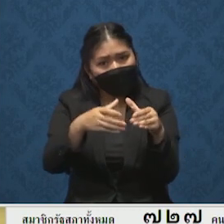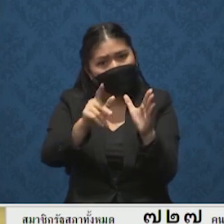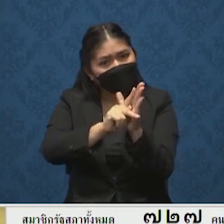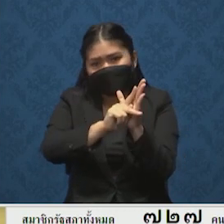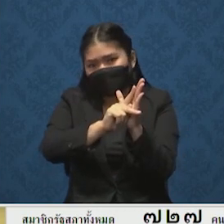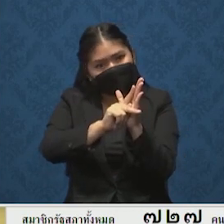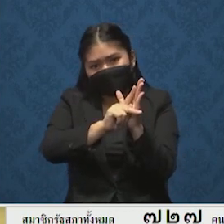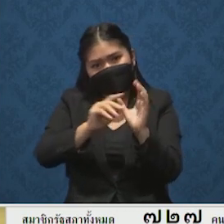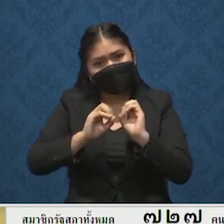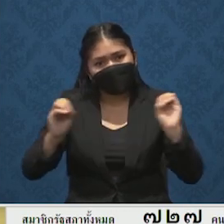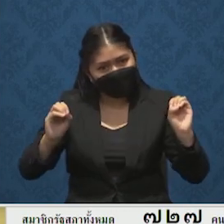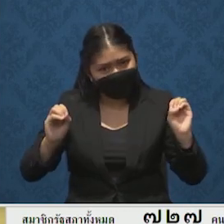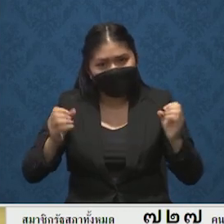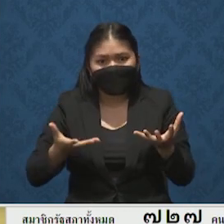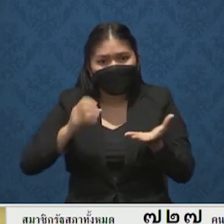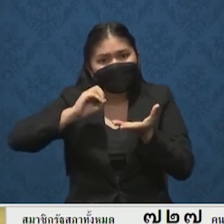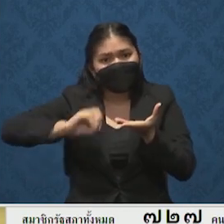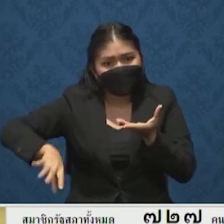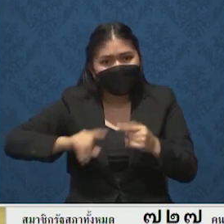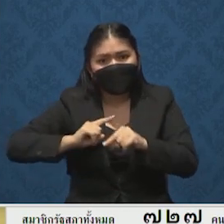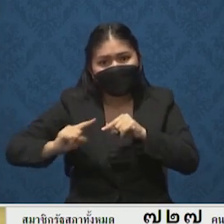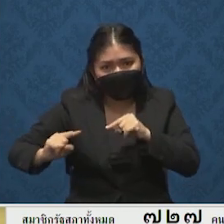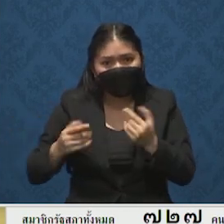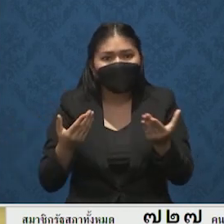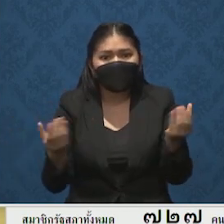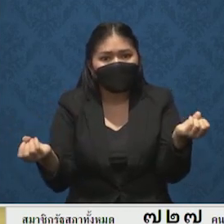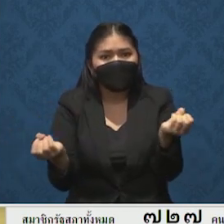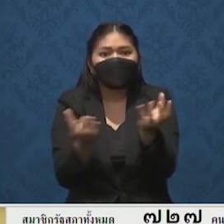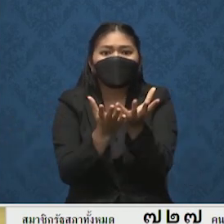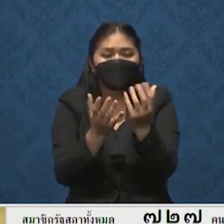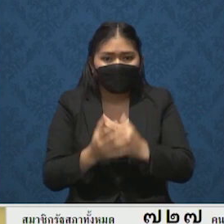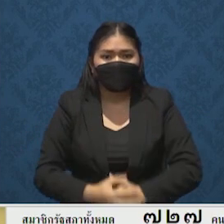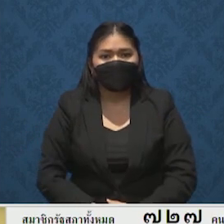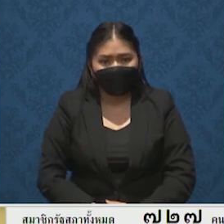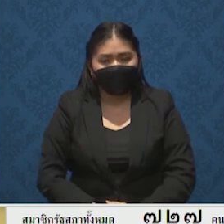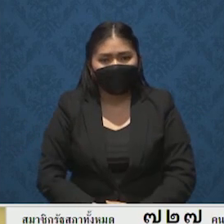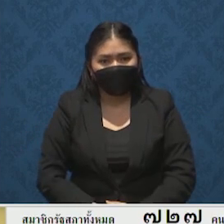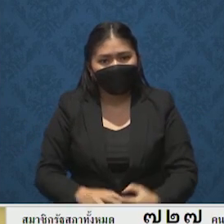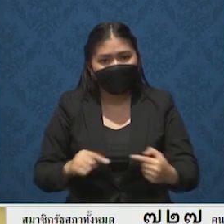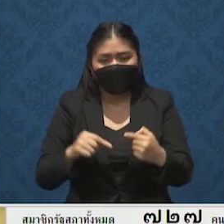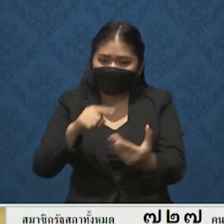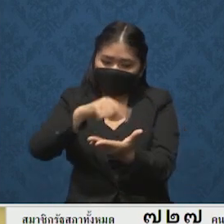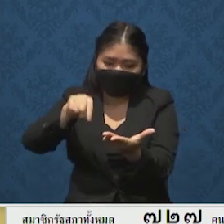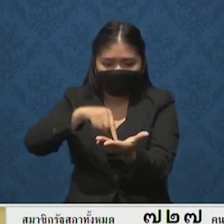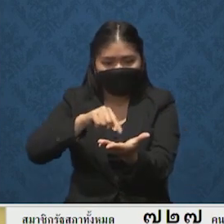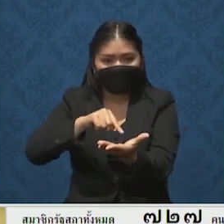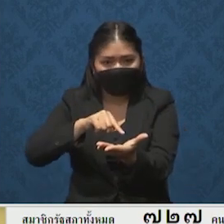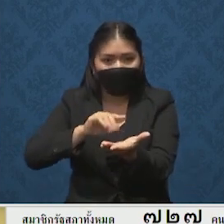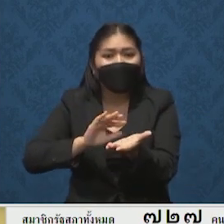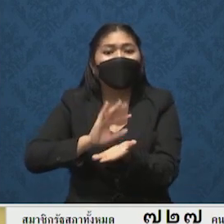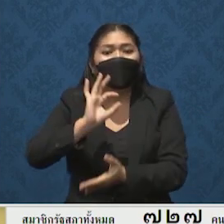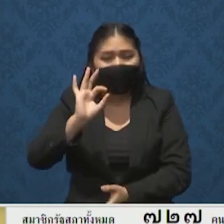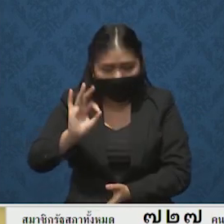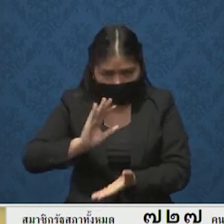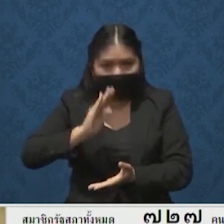ซึ่งนั่นจะเกิดสุญญากาศทางการเมืองจะเกิดมหันตภัยอย่างใหญ่หลวงกับการเลือกตั้งที่จะเกิดขึ้น ขอบคุณมากในความเห็นน